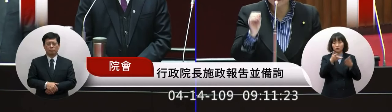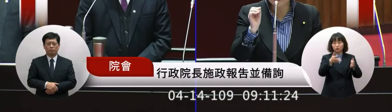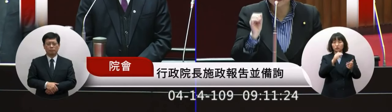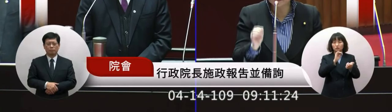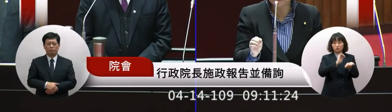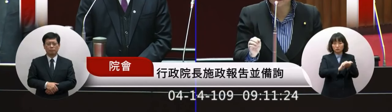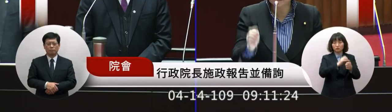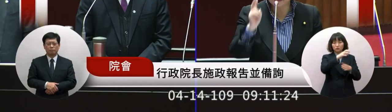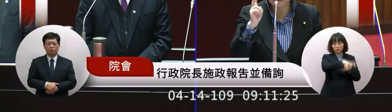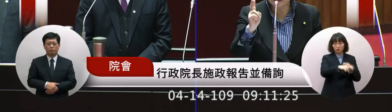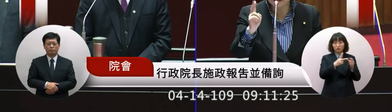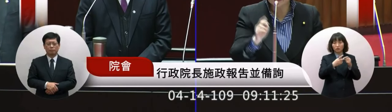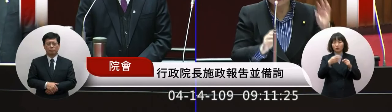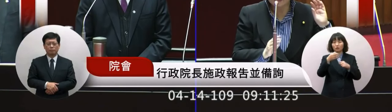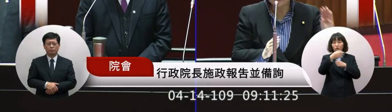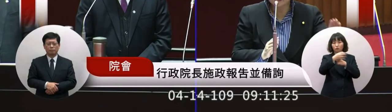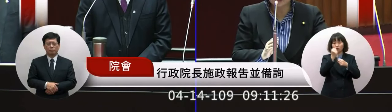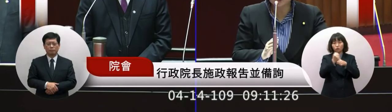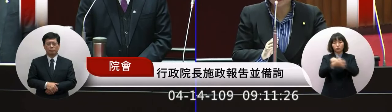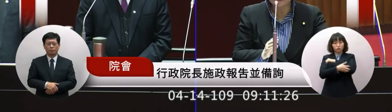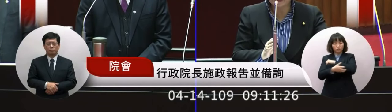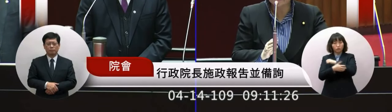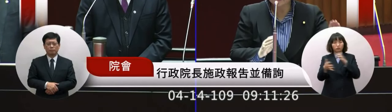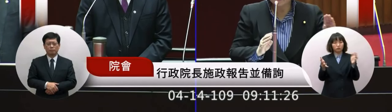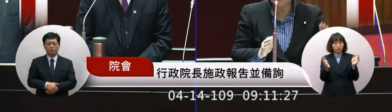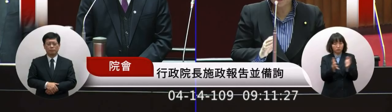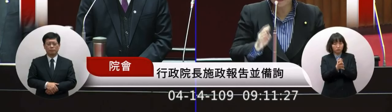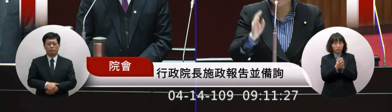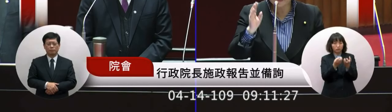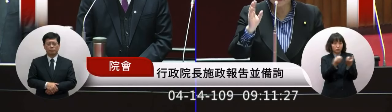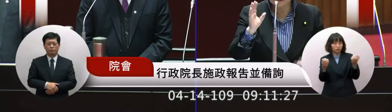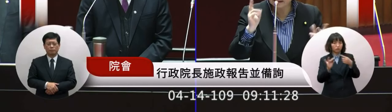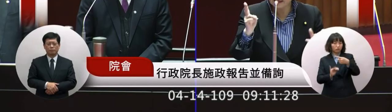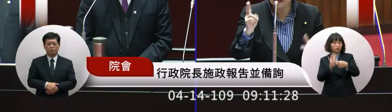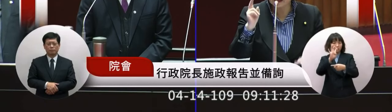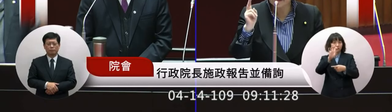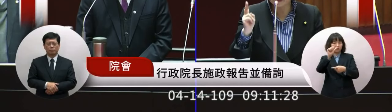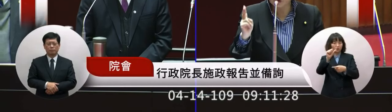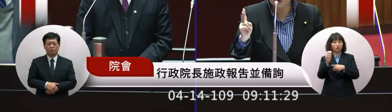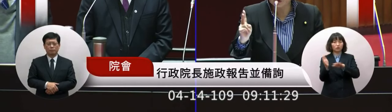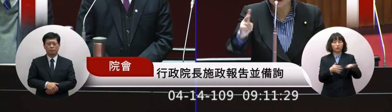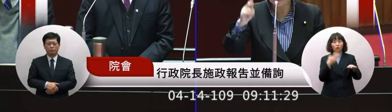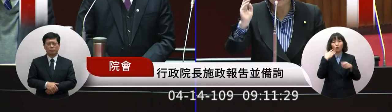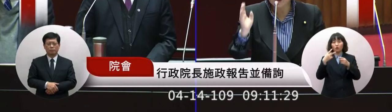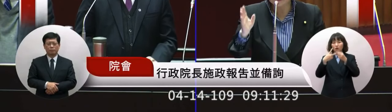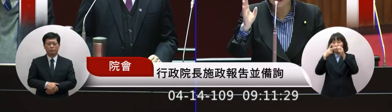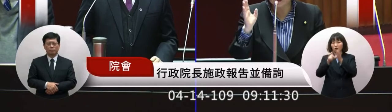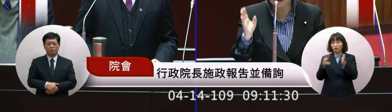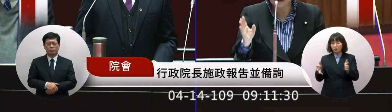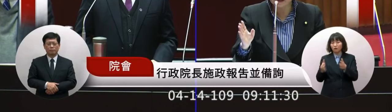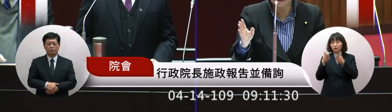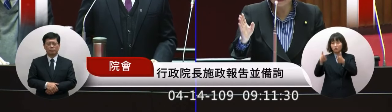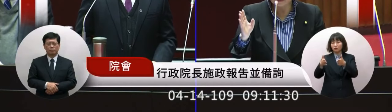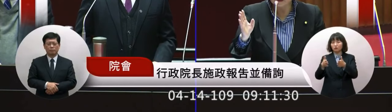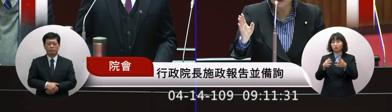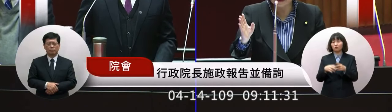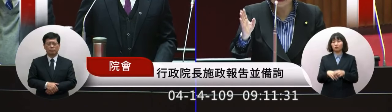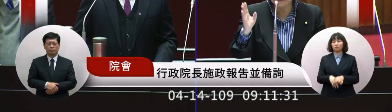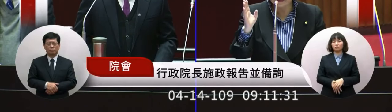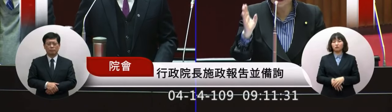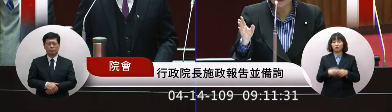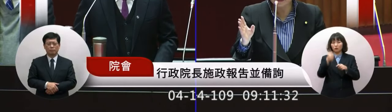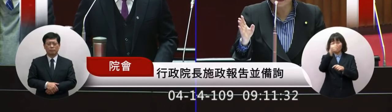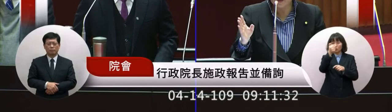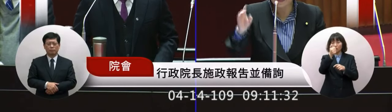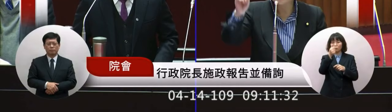跟医师人员的补助，77亿占着45%。如果第二期195亿，扣掉